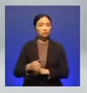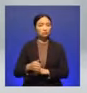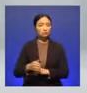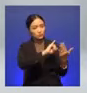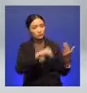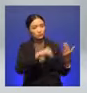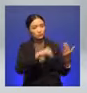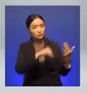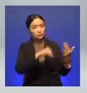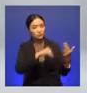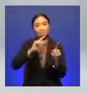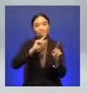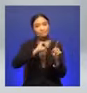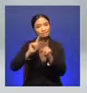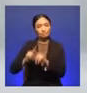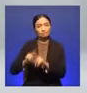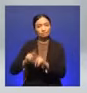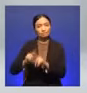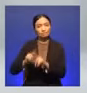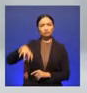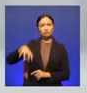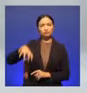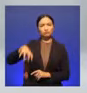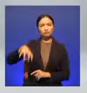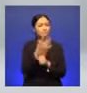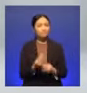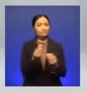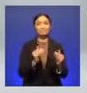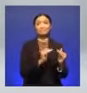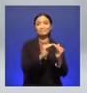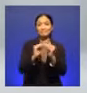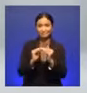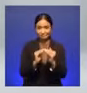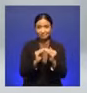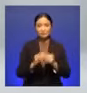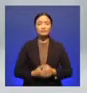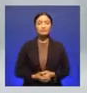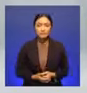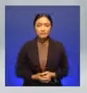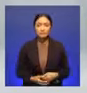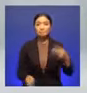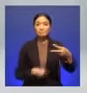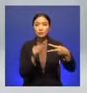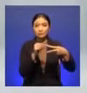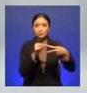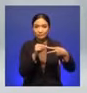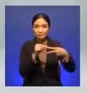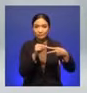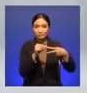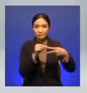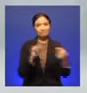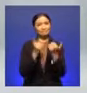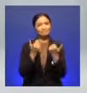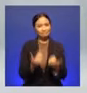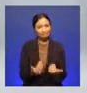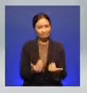ๆที่เราทำเรื่องความเป็นธรรมทางสังคมและสุขภาพค่ะโดยในช่วงแรกก็จะเป็นเรื่องของสถานการณ์